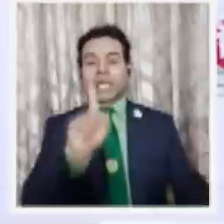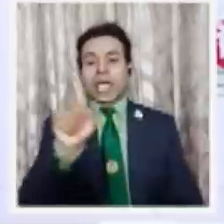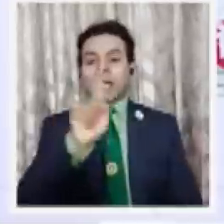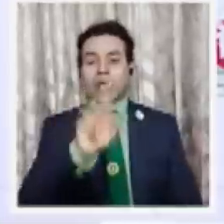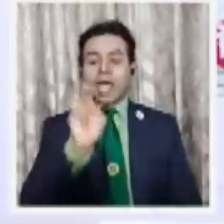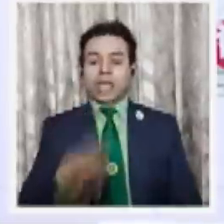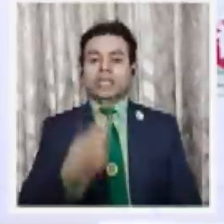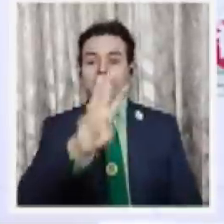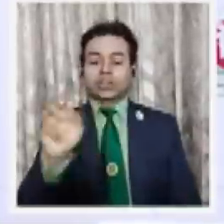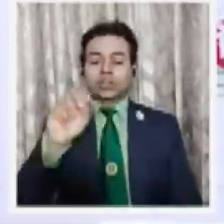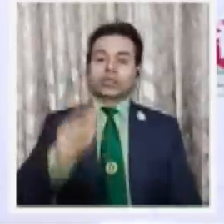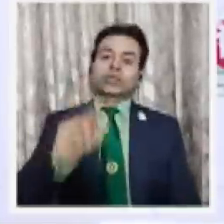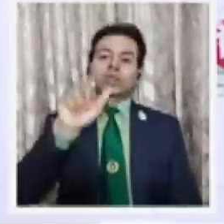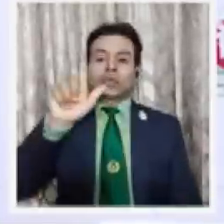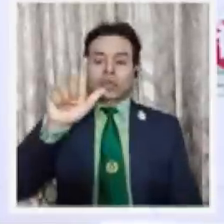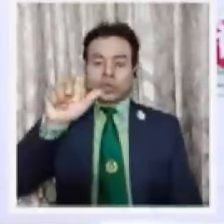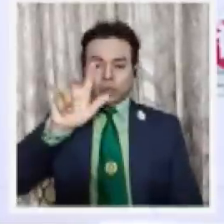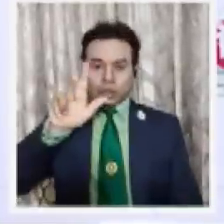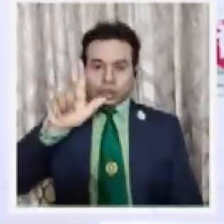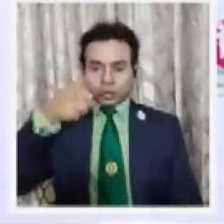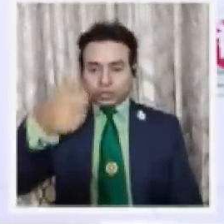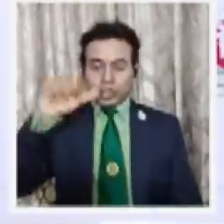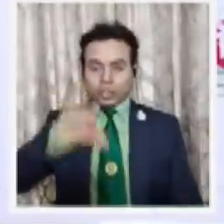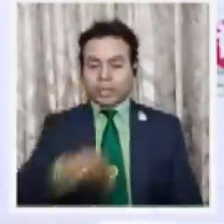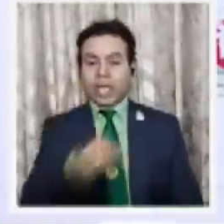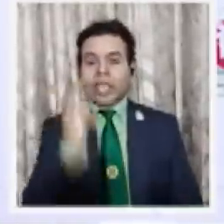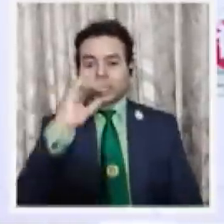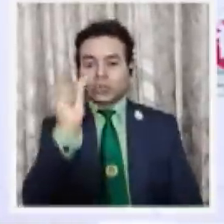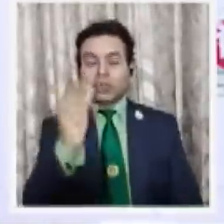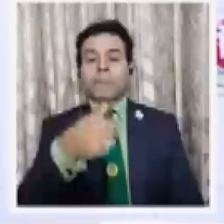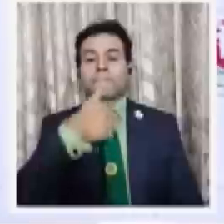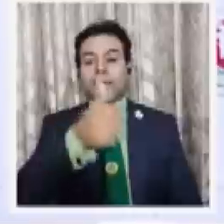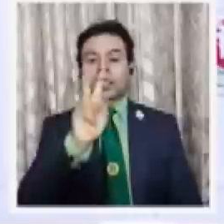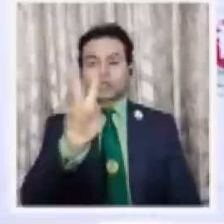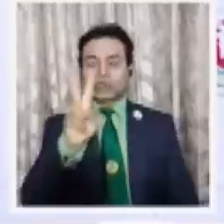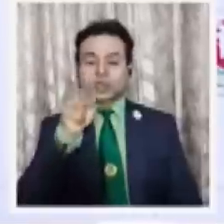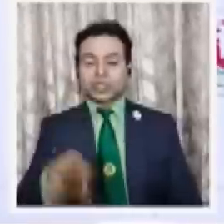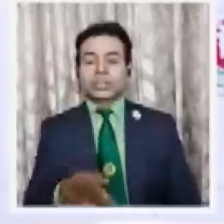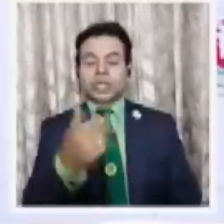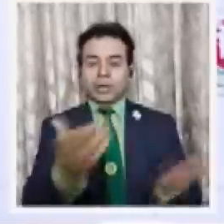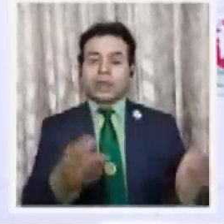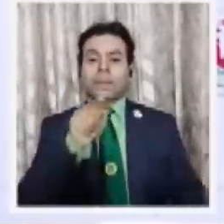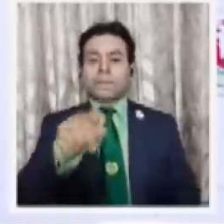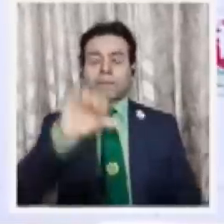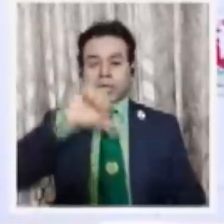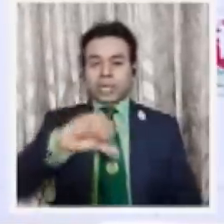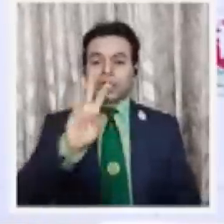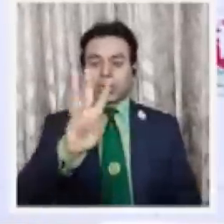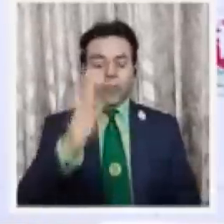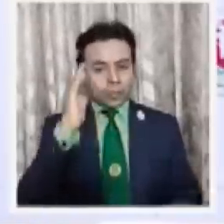15,468টি, রোগী ভর্তি আছে 4,399 জন এবং শয্যা খালি আছে 11,069টি। আইসিইউ শয্যা সারা